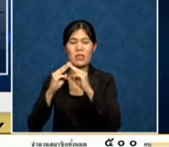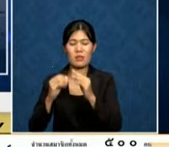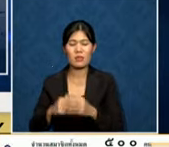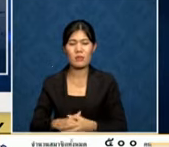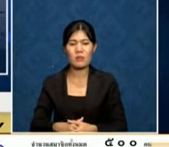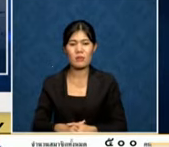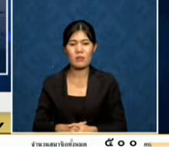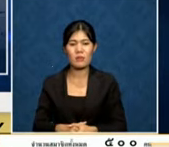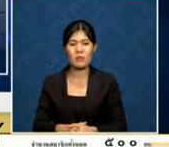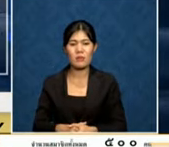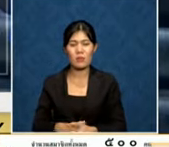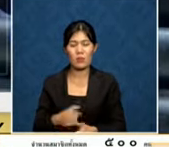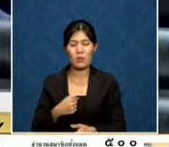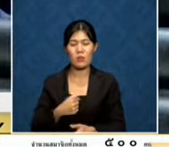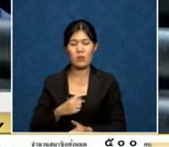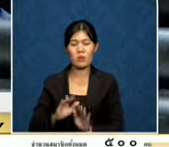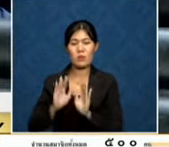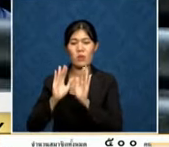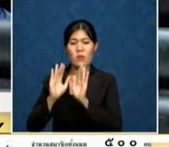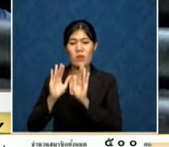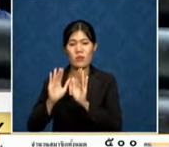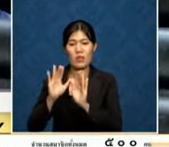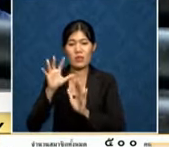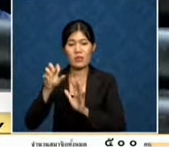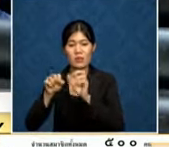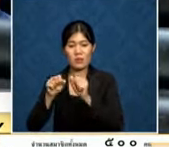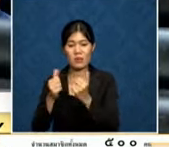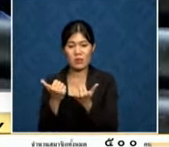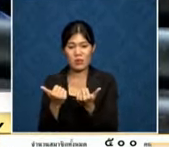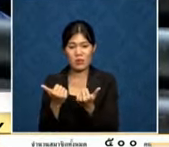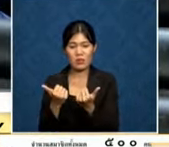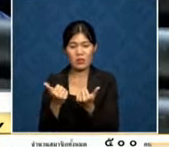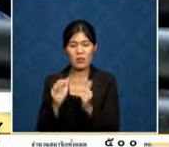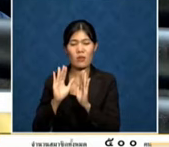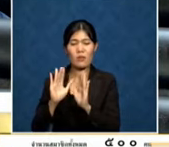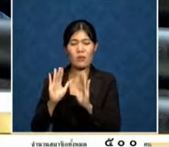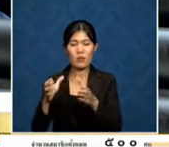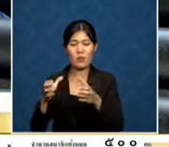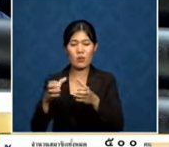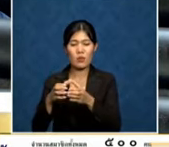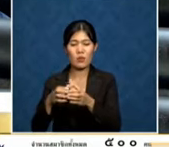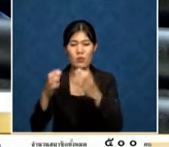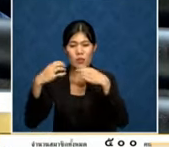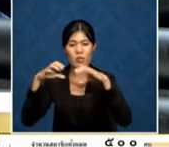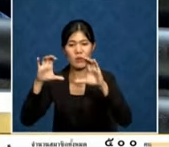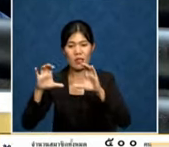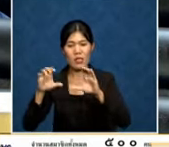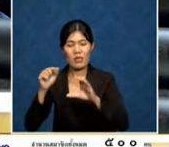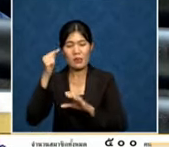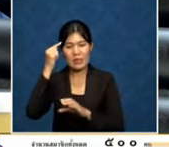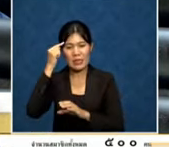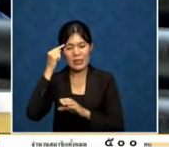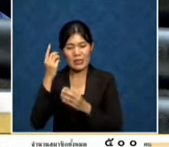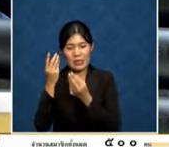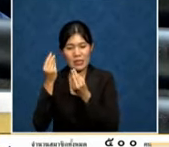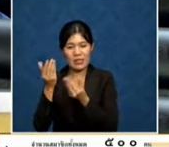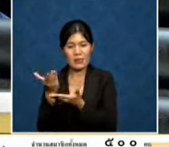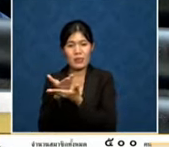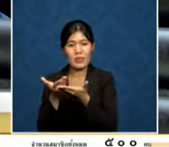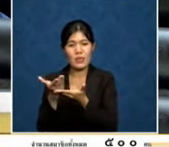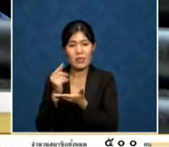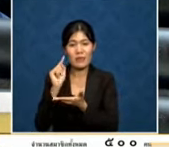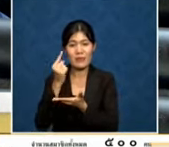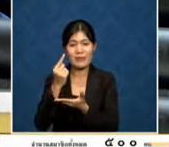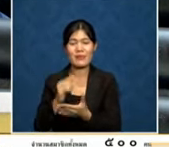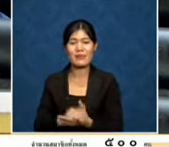เองกระผมขอฝากข้อสังเกตไปยังรัฐบาลเพื่อให้ท่านได้ทบทวนในชั้นกรรมาธิการวิสามัญ